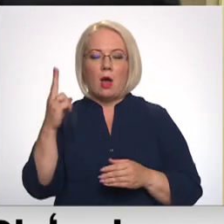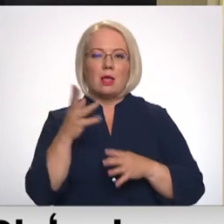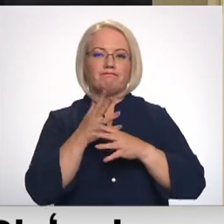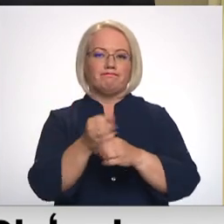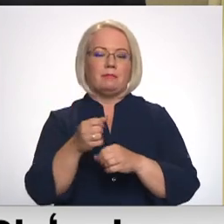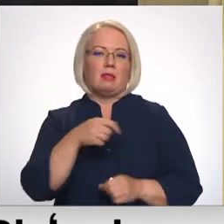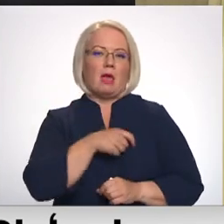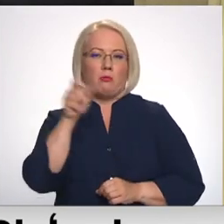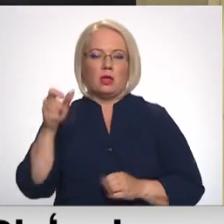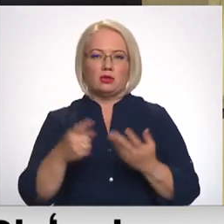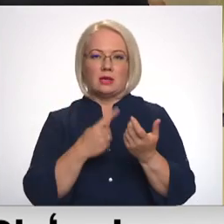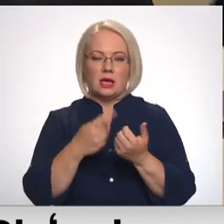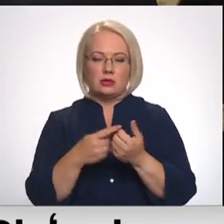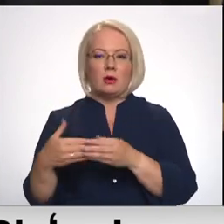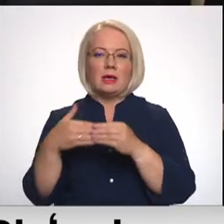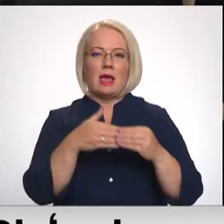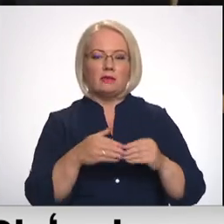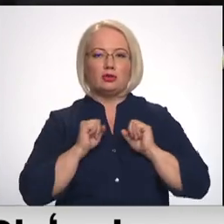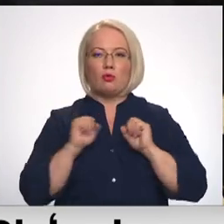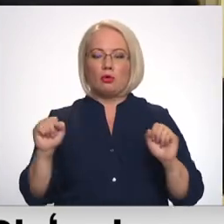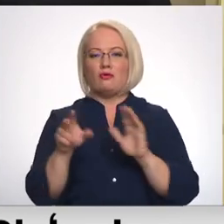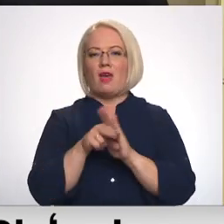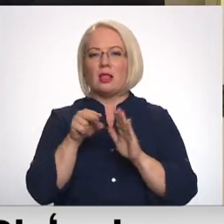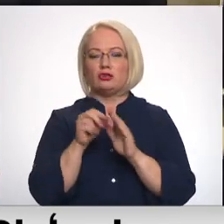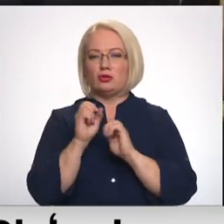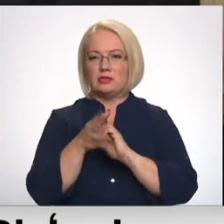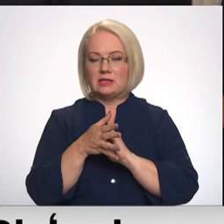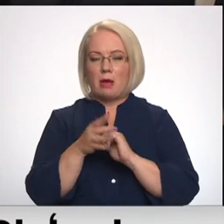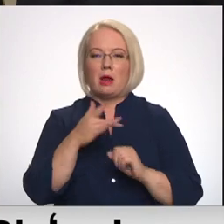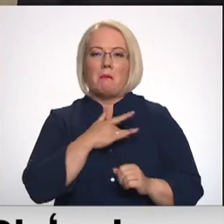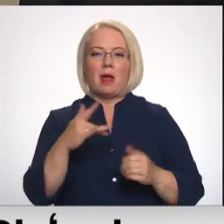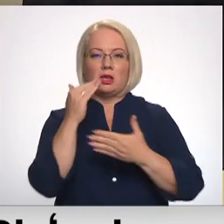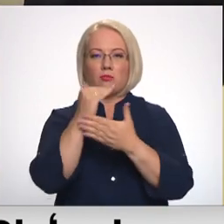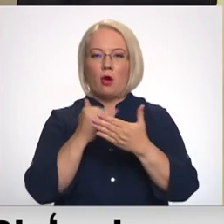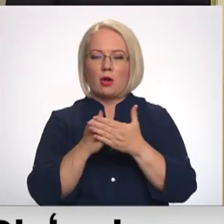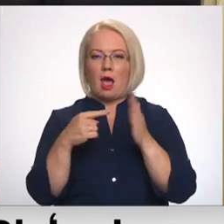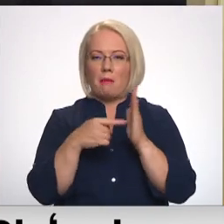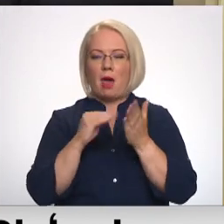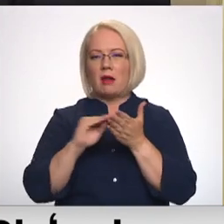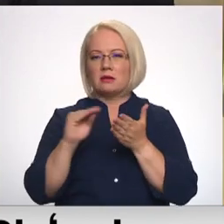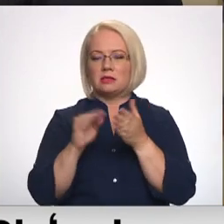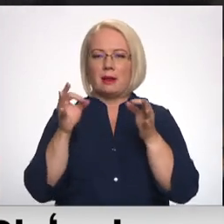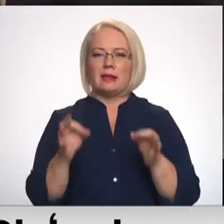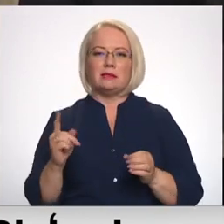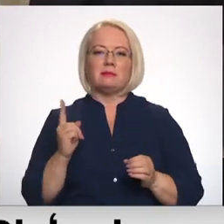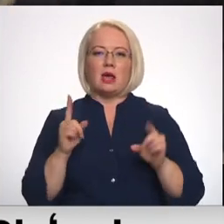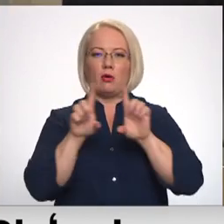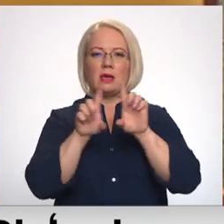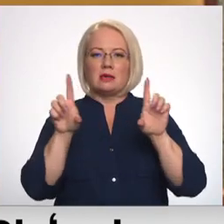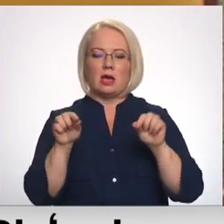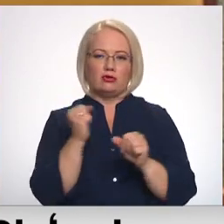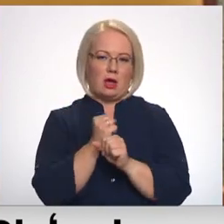Saeimā, ieviest drošu elektronisko vēlēšanu sistēmu. Lielu uzmanību partijas programmu atvēlēt tiesību sargājošo iestāžu